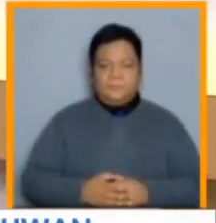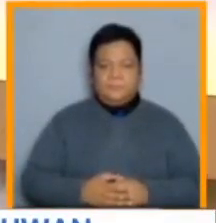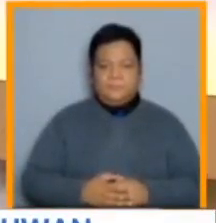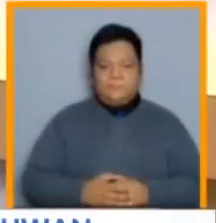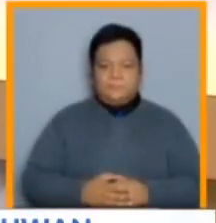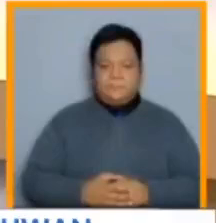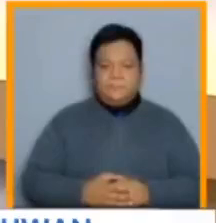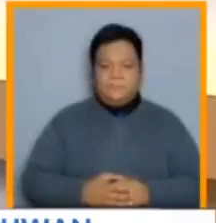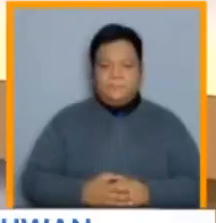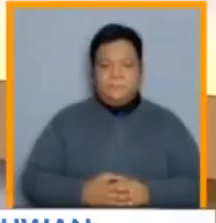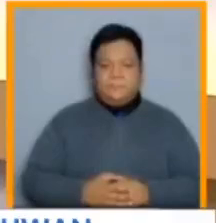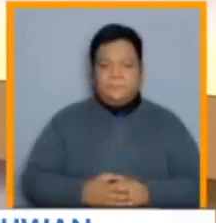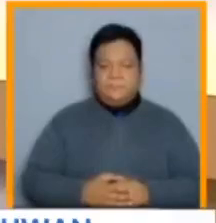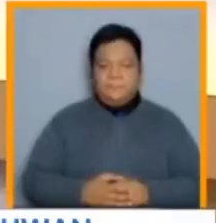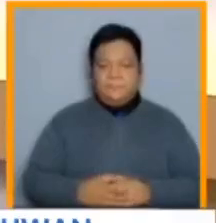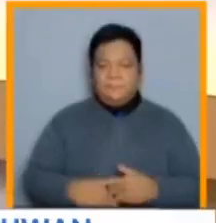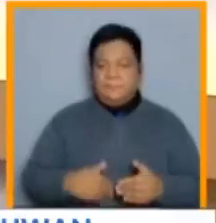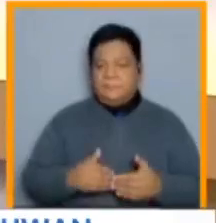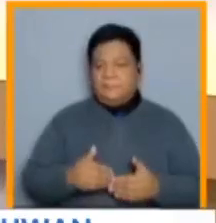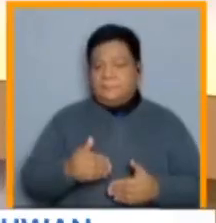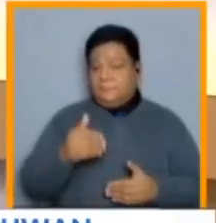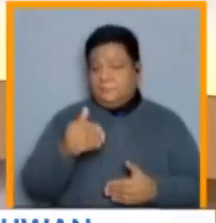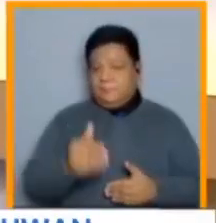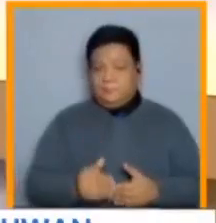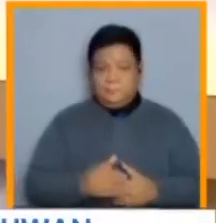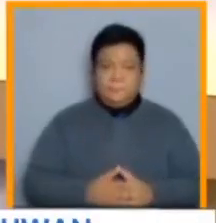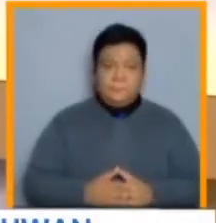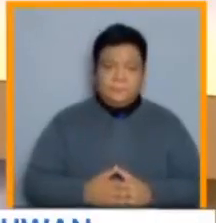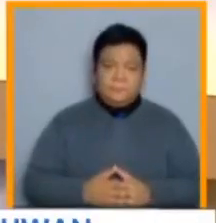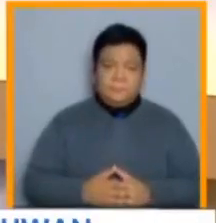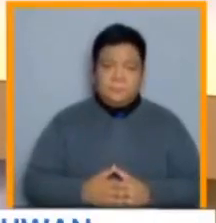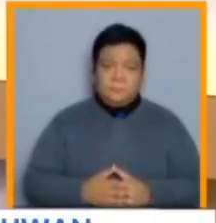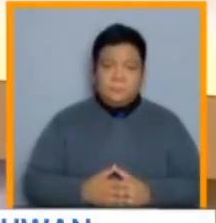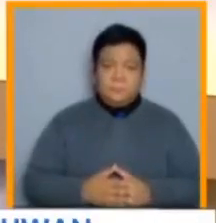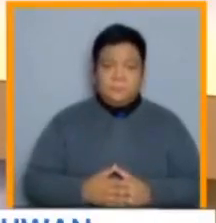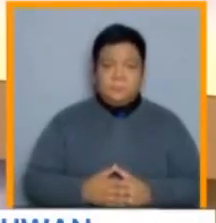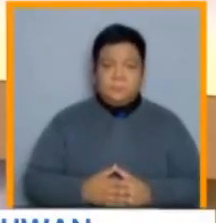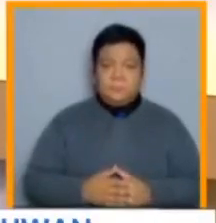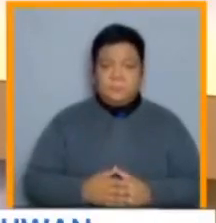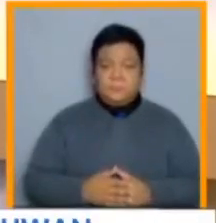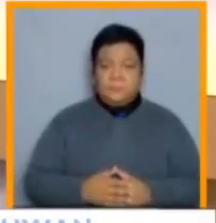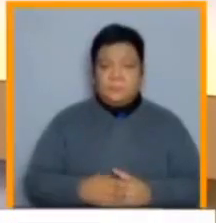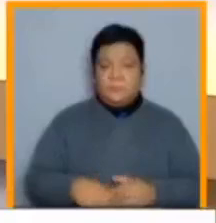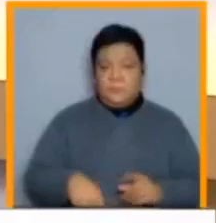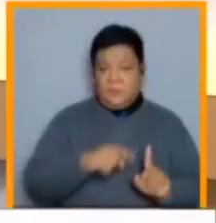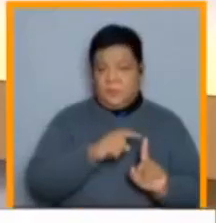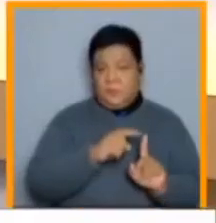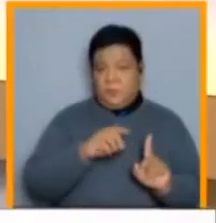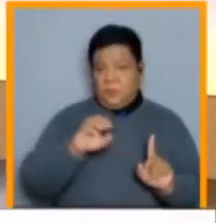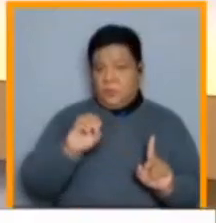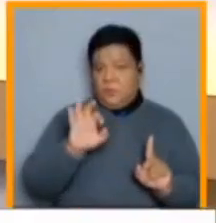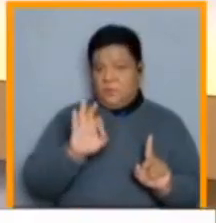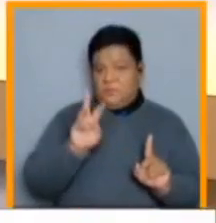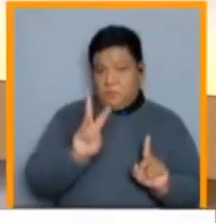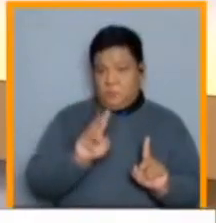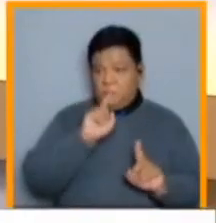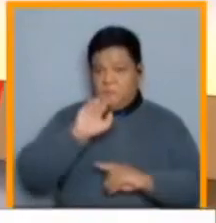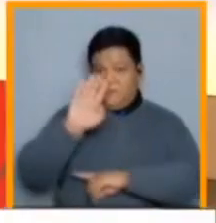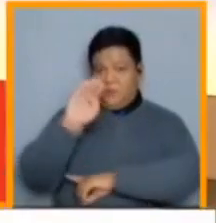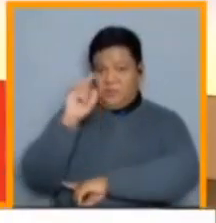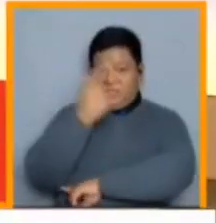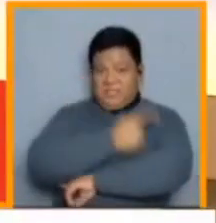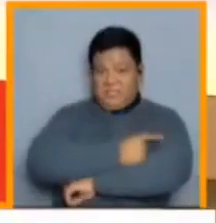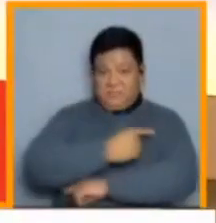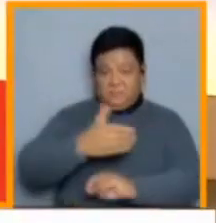Sa halip na 14 na araw, 10 araw na lang nag-quarantine ang OFW na bumisita sa Bacolod City na nagpositibo